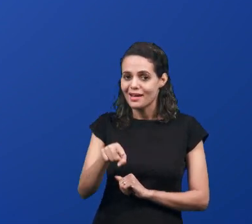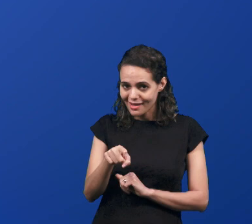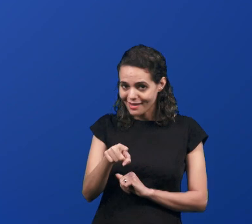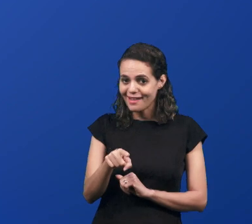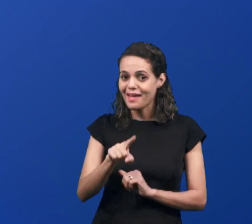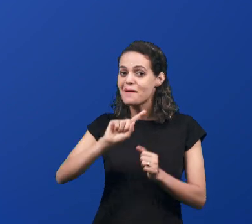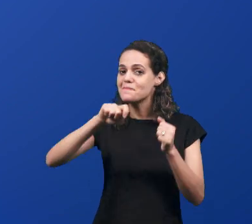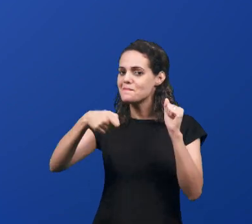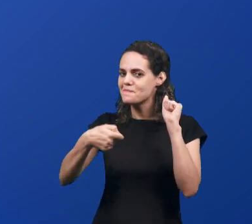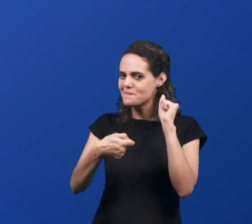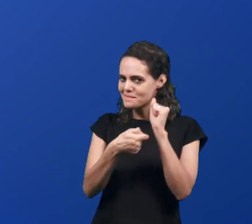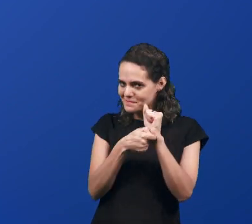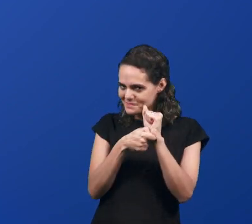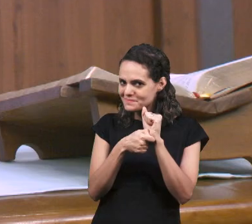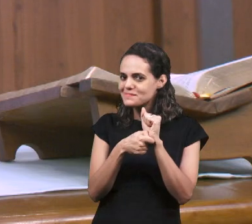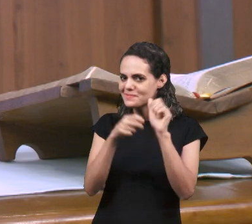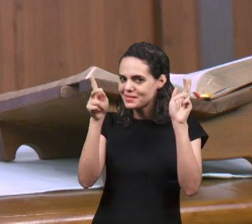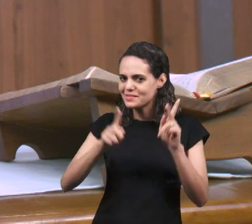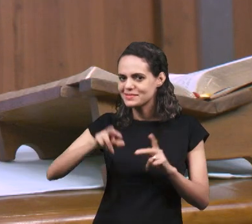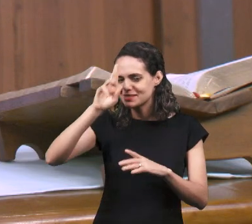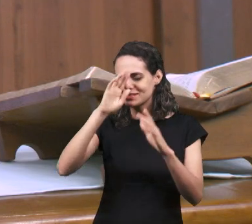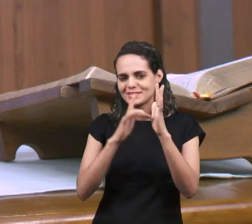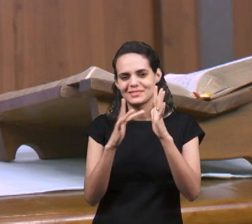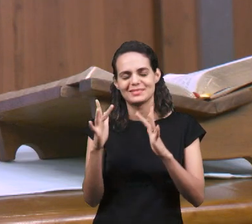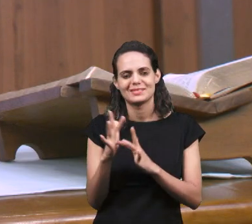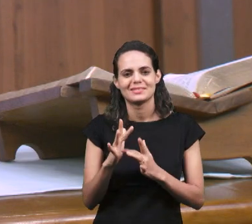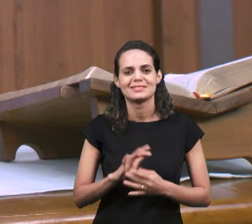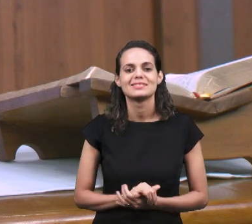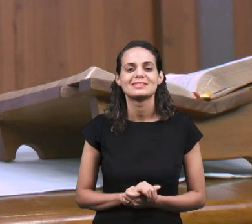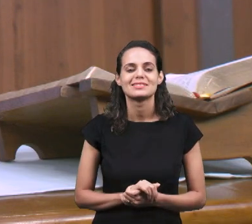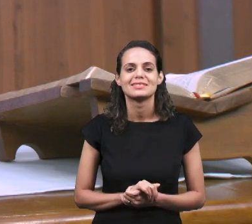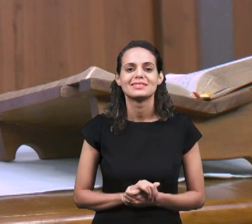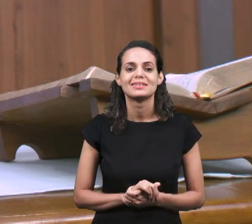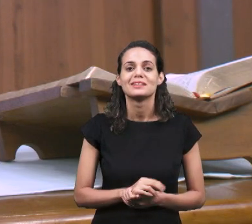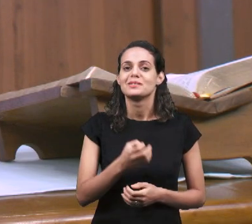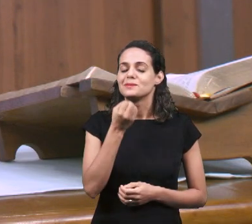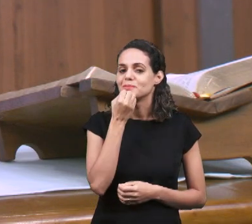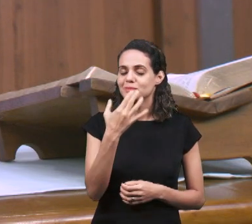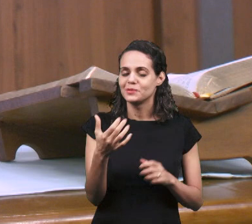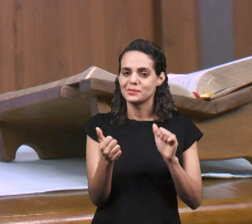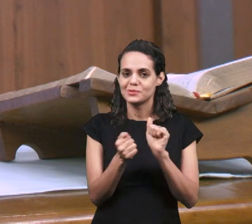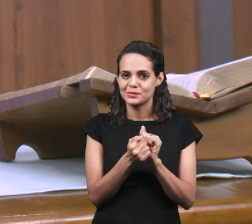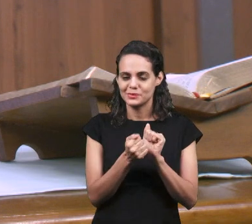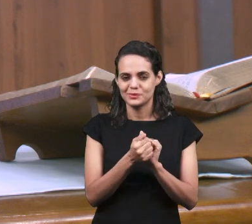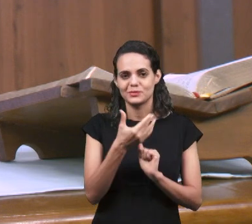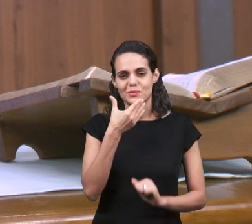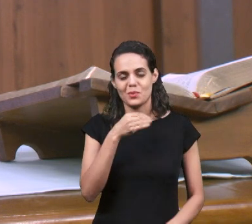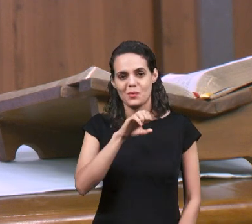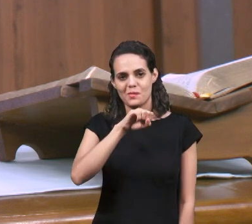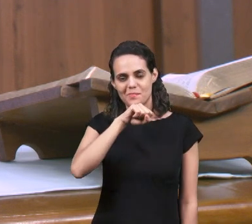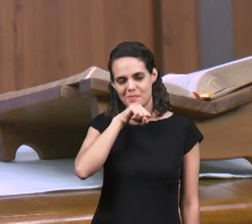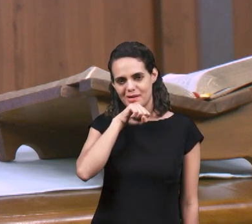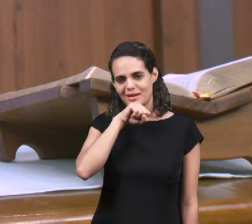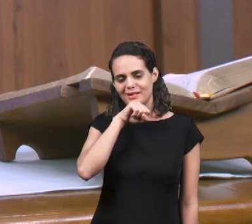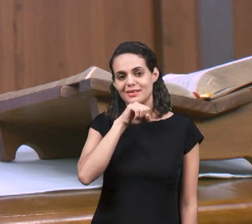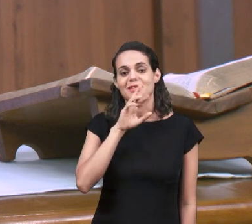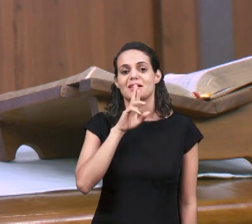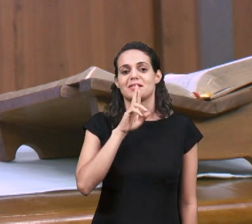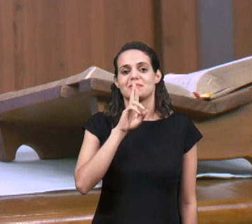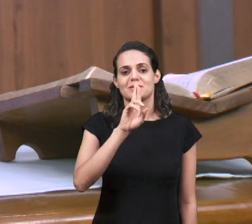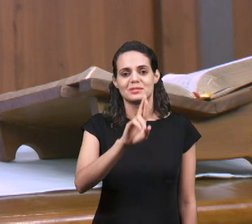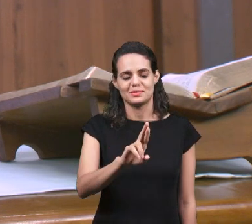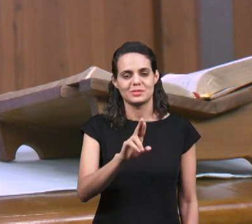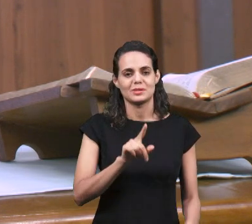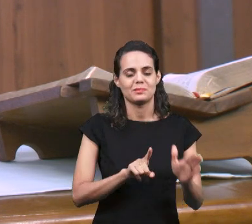la paix du Seigneur Jésus. La paix du Seigneur Jésus. Très bien, Sophia a pu présenter avec son père la réponse